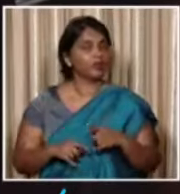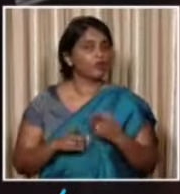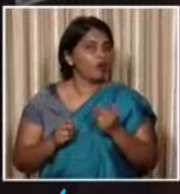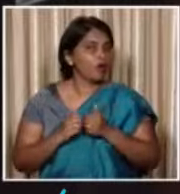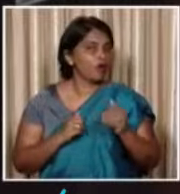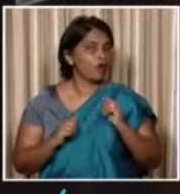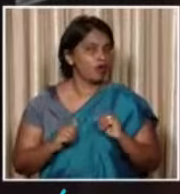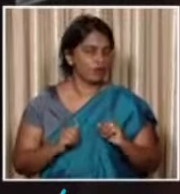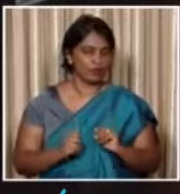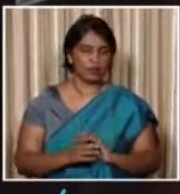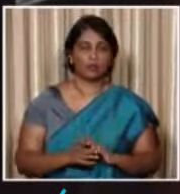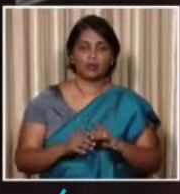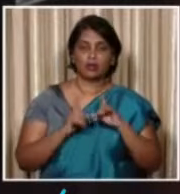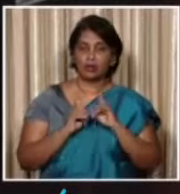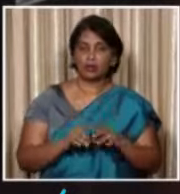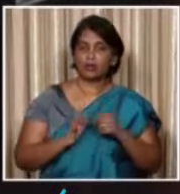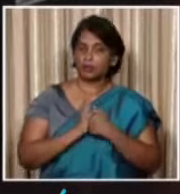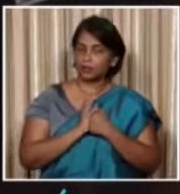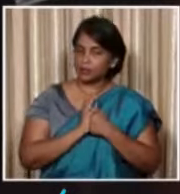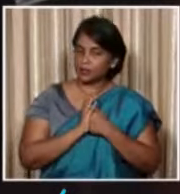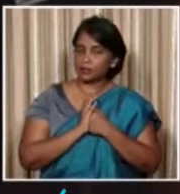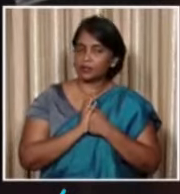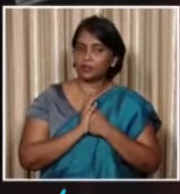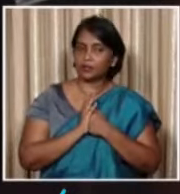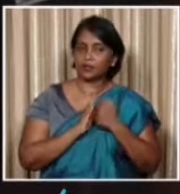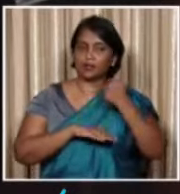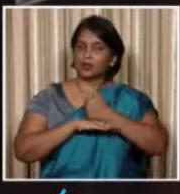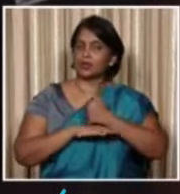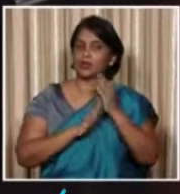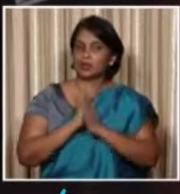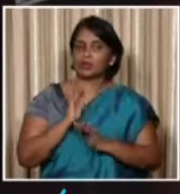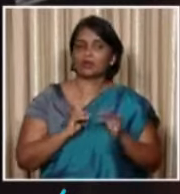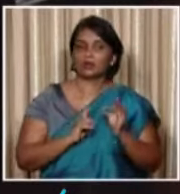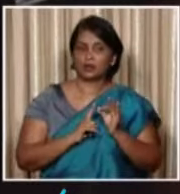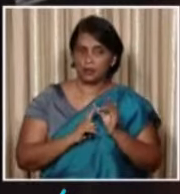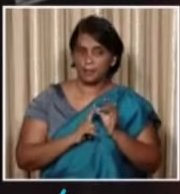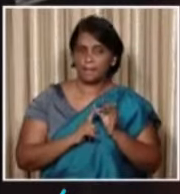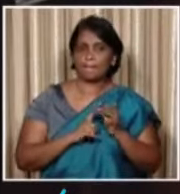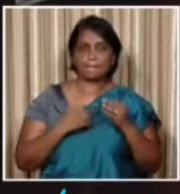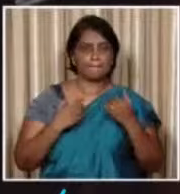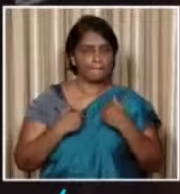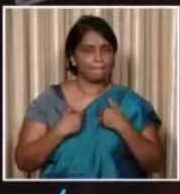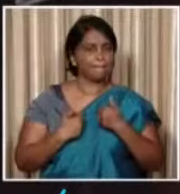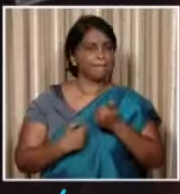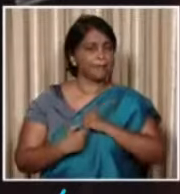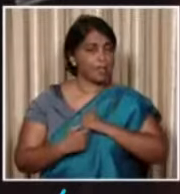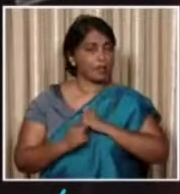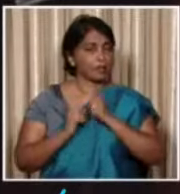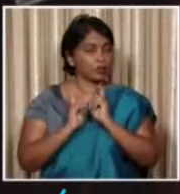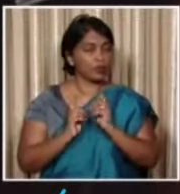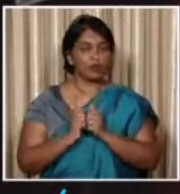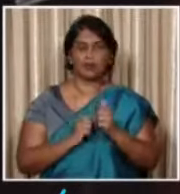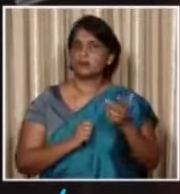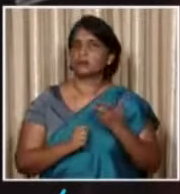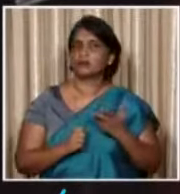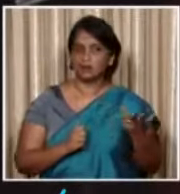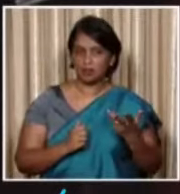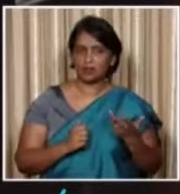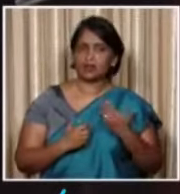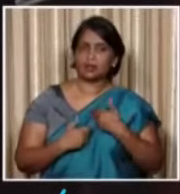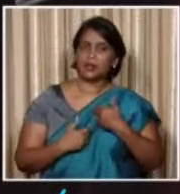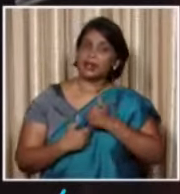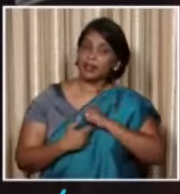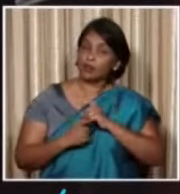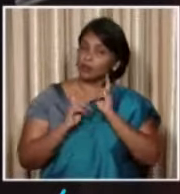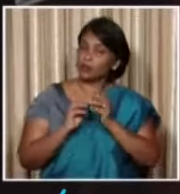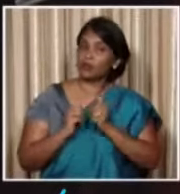benne kira balu. Ini bisa garu mula asal orang mantri itu mani. Api kiamat ini emang benne ne? Api kiamat ini